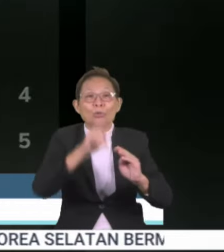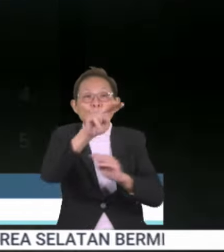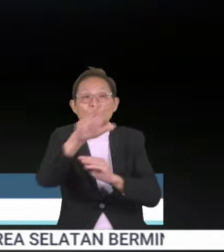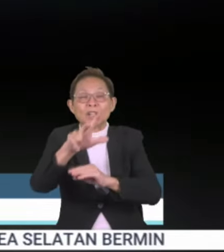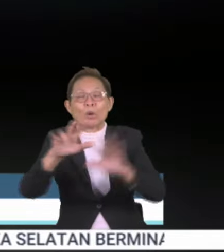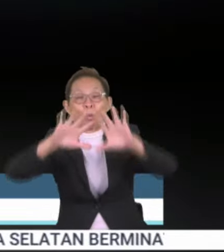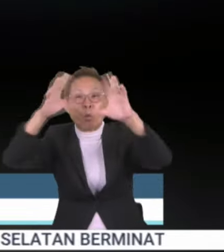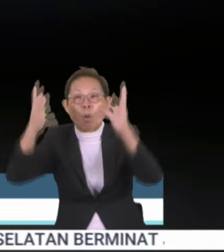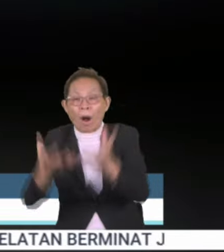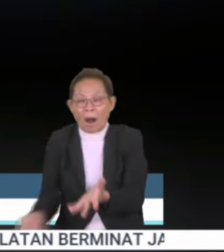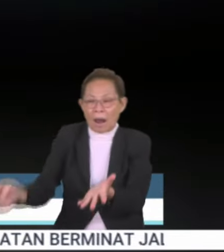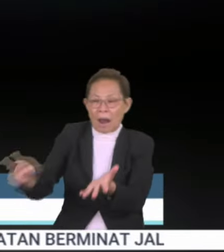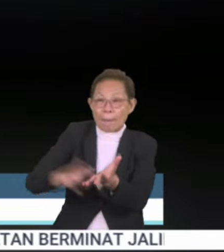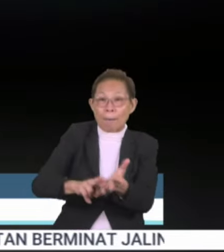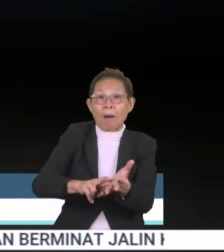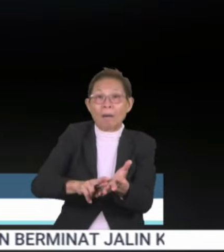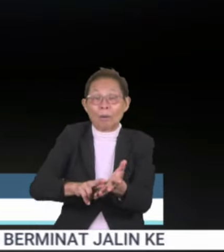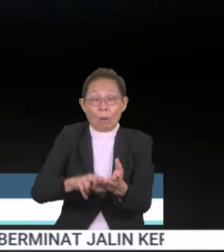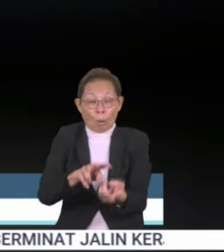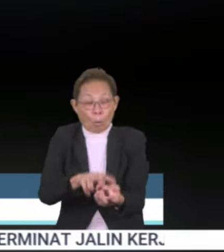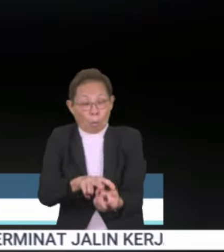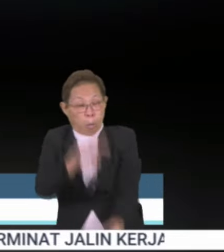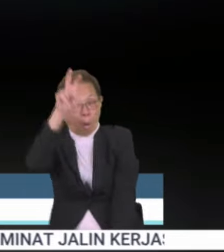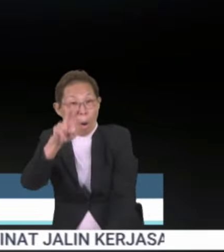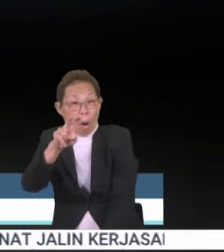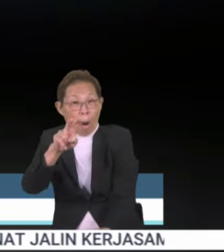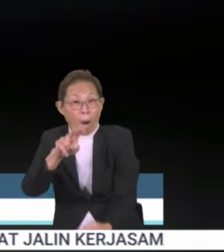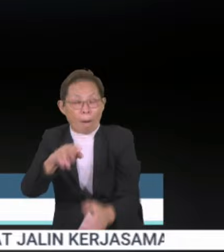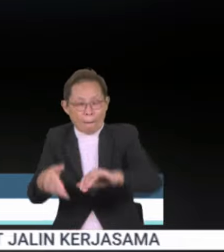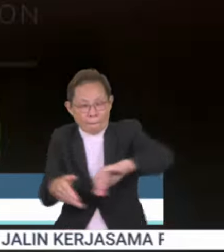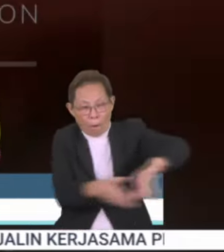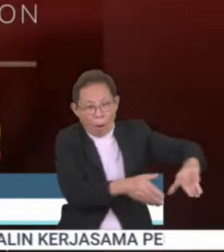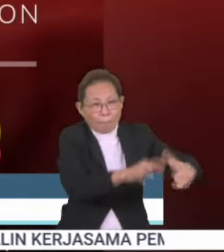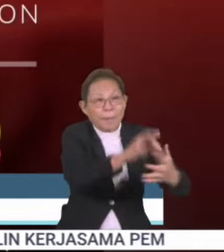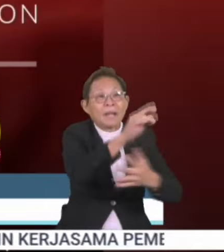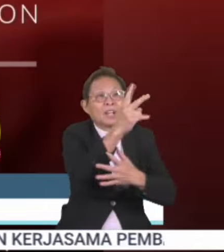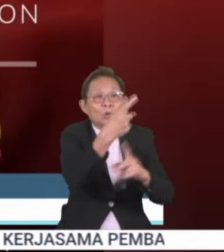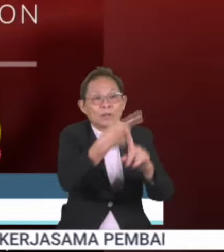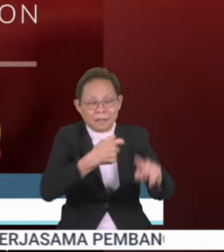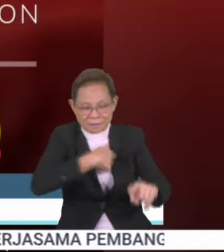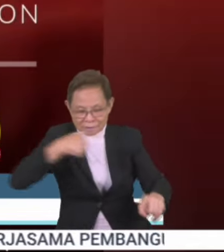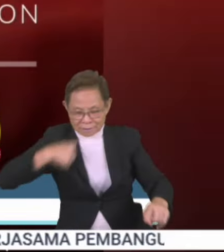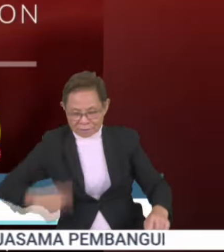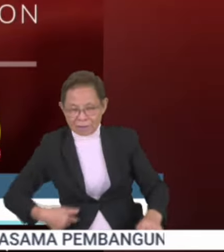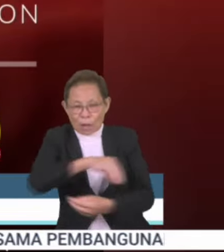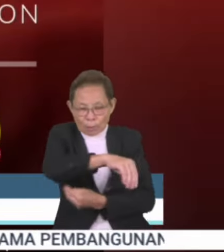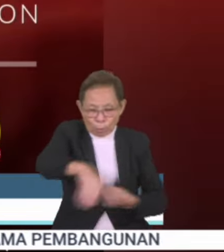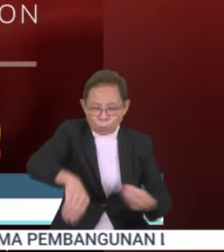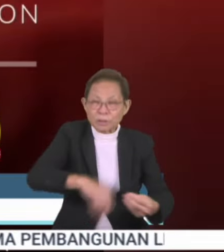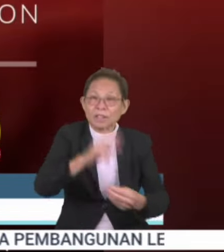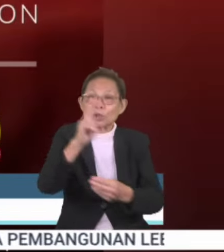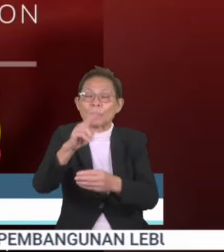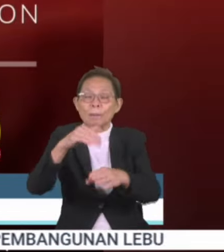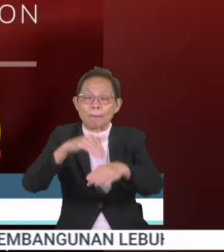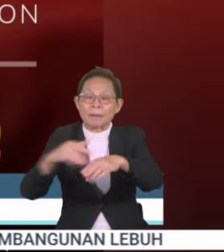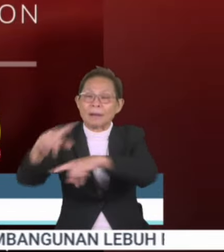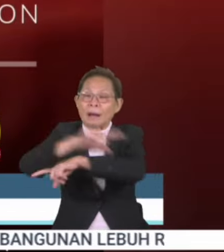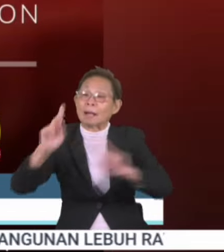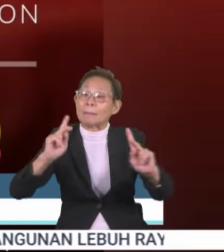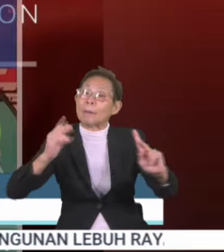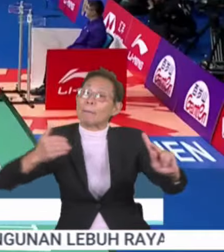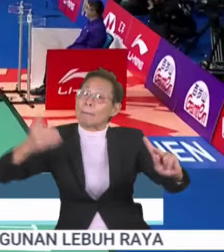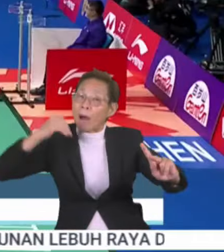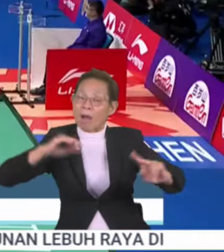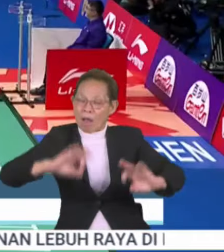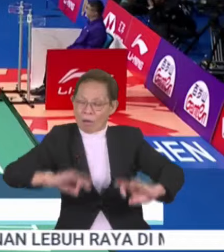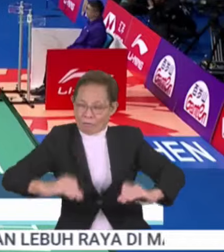itu melakar satu lagi kejutan selepas berjaya mengetepikan pilihan kedua dari China di pusingan kedua Khamis lepas.